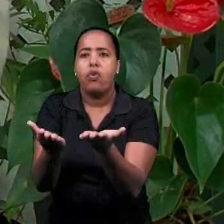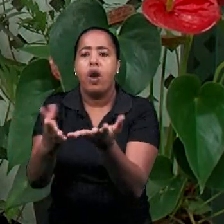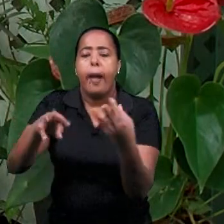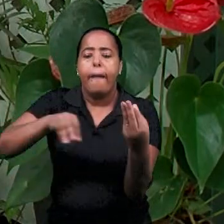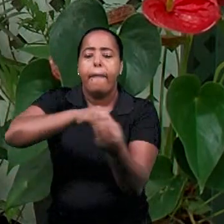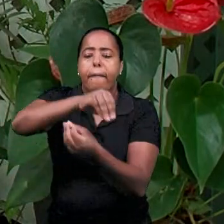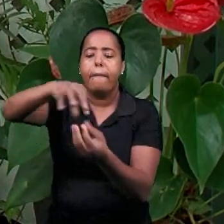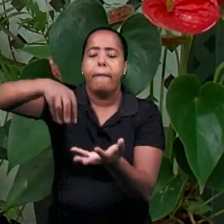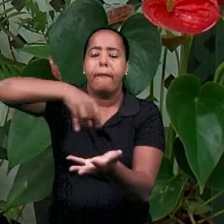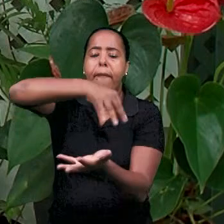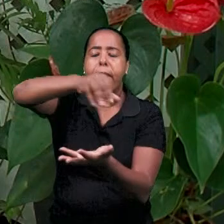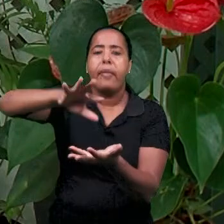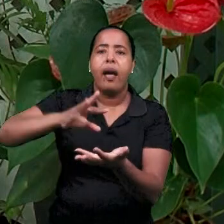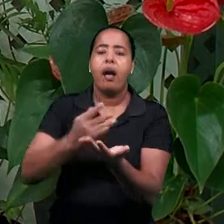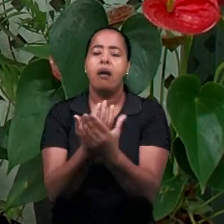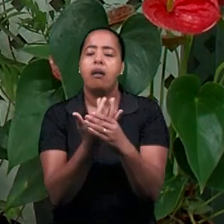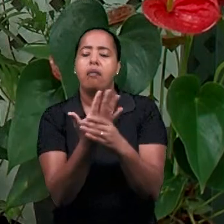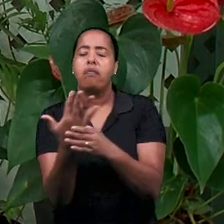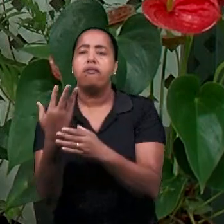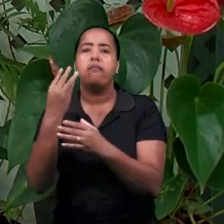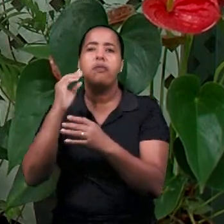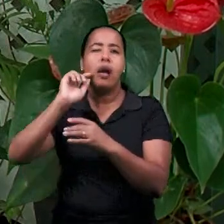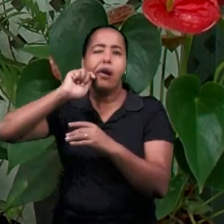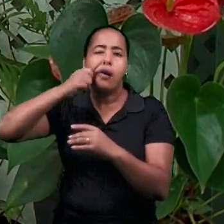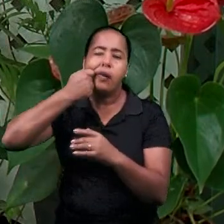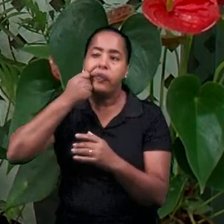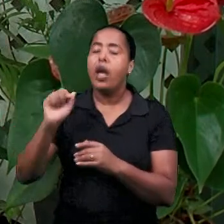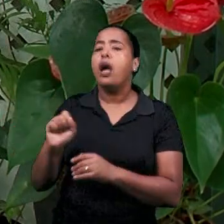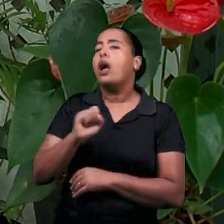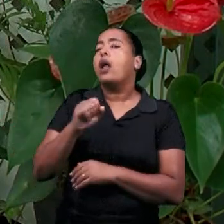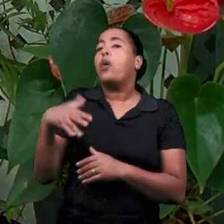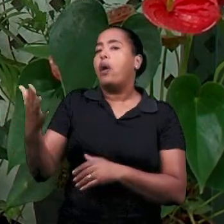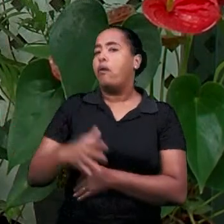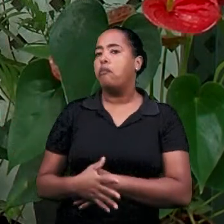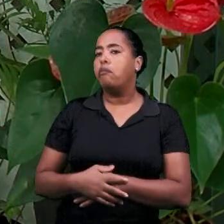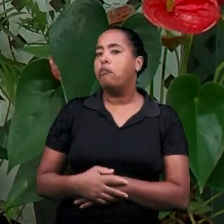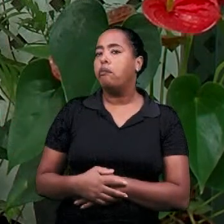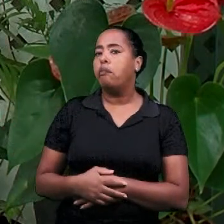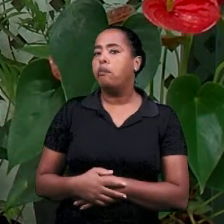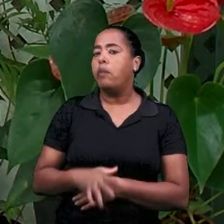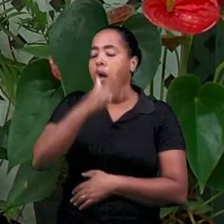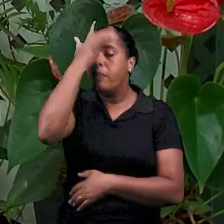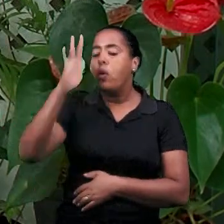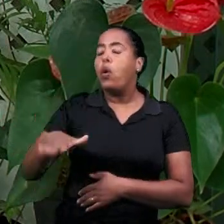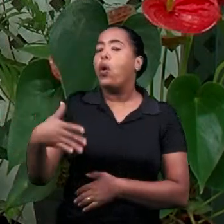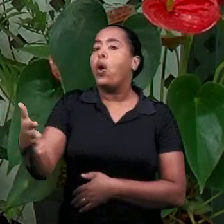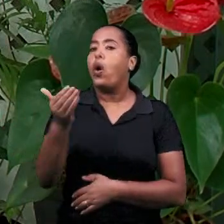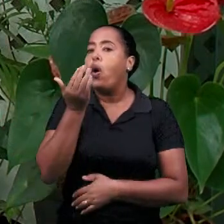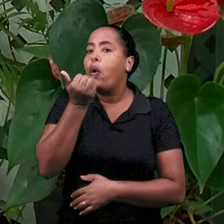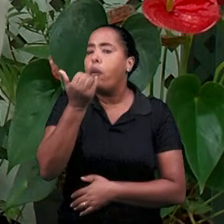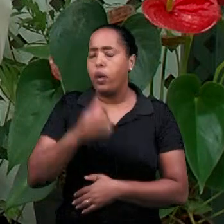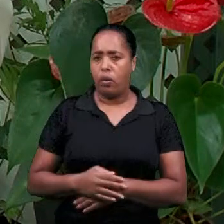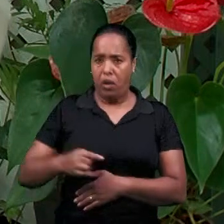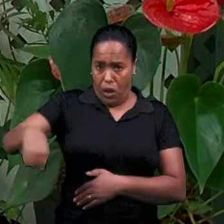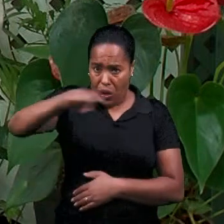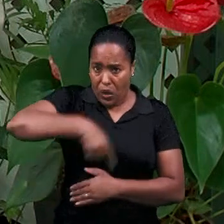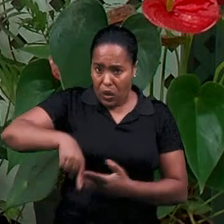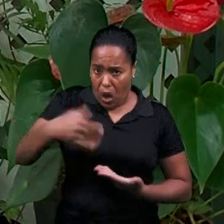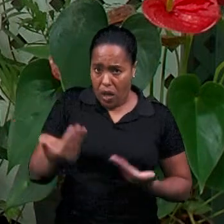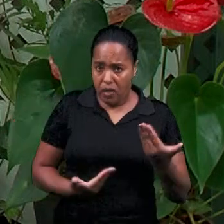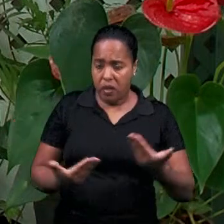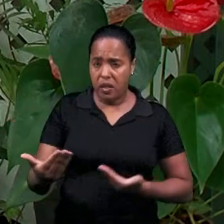rôti au feu avec des herbes amères. C'est quoi ces herbes amères? Qui a mangé? Nous, comme des